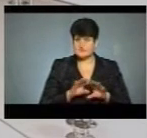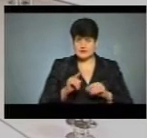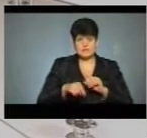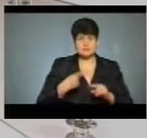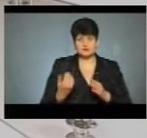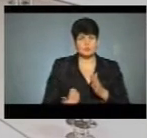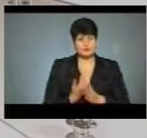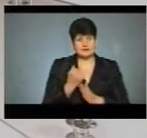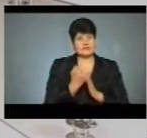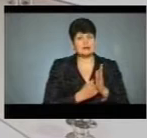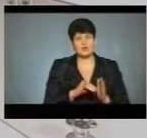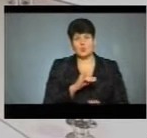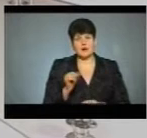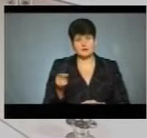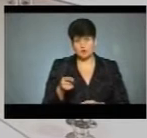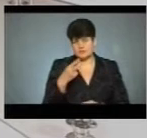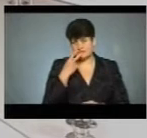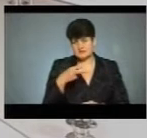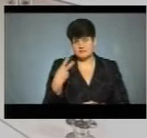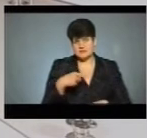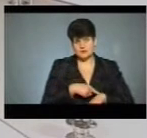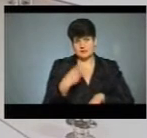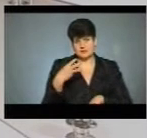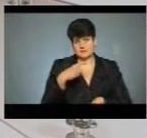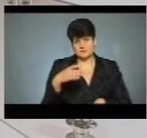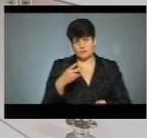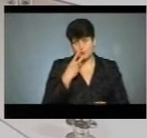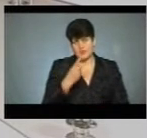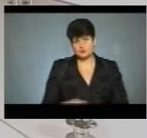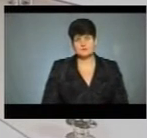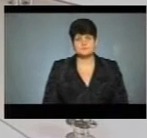випуск новин на телеканалі ЮА Тернопіль. Дивіться о 20:30. Побачимось.